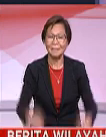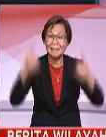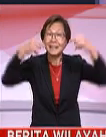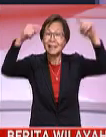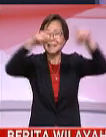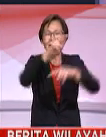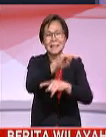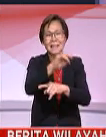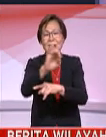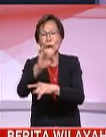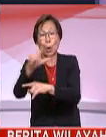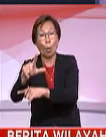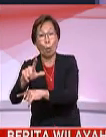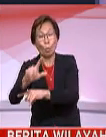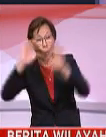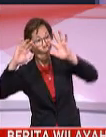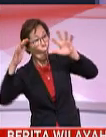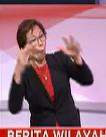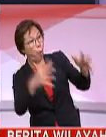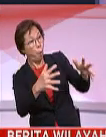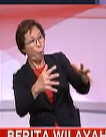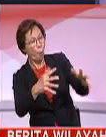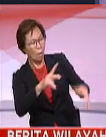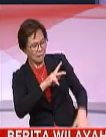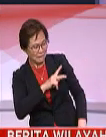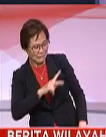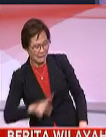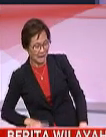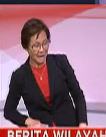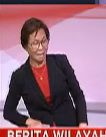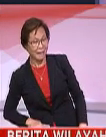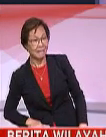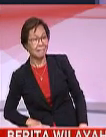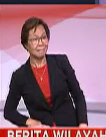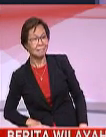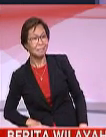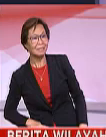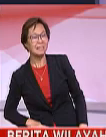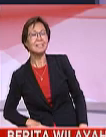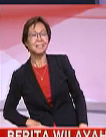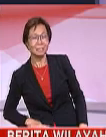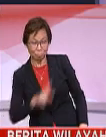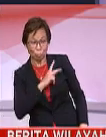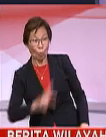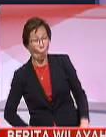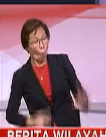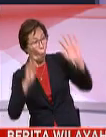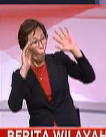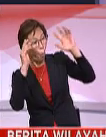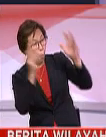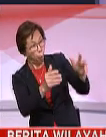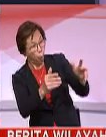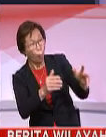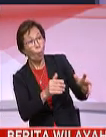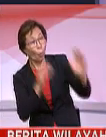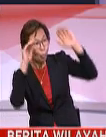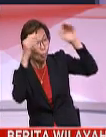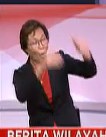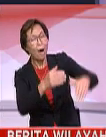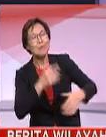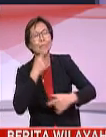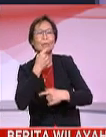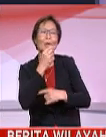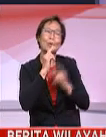Kejayaan Nicole itu turut mendapat perhatian yang di-Pertuan Agong Al-Sultan Abdullah Riayatuddin Al-Mustafa Billah Shah yang